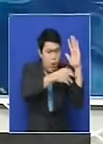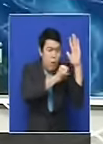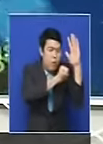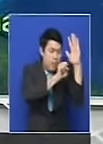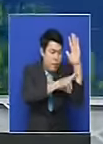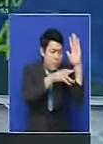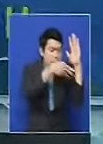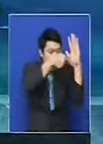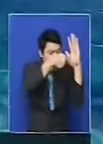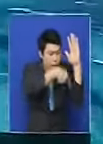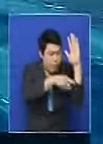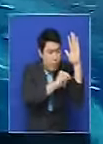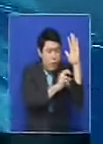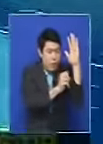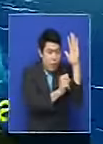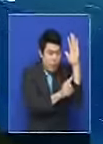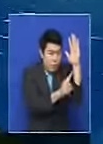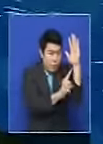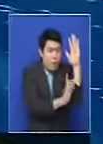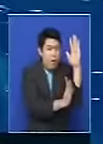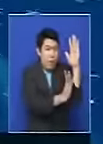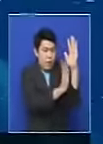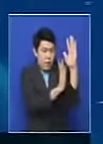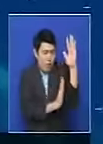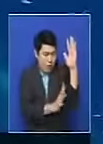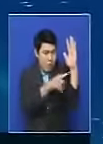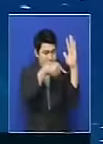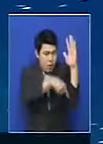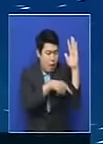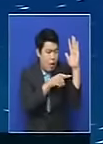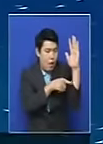ราษฎร์ธานีและจังหวัดนครศรีธรรมราชออกไปยังบริเวณของพื้น